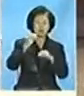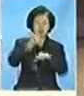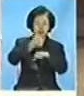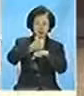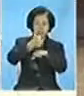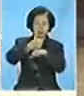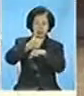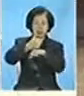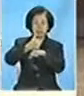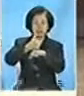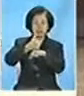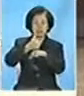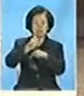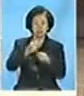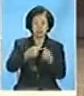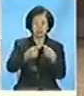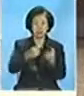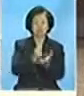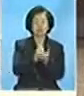หลังละ